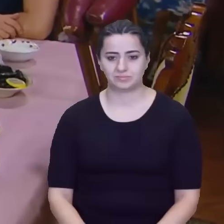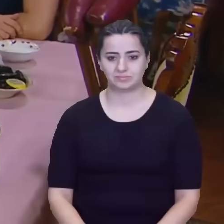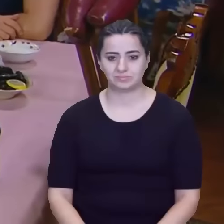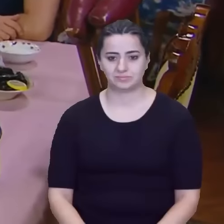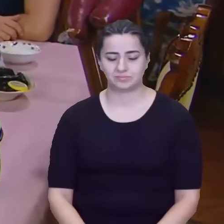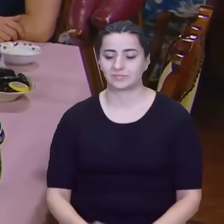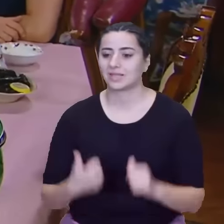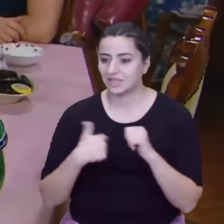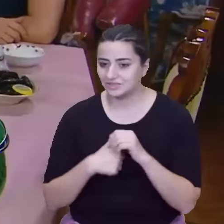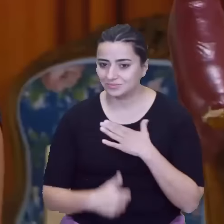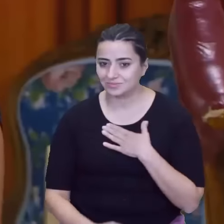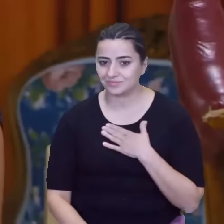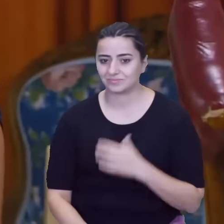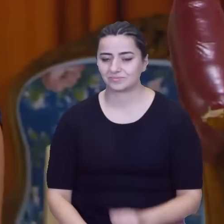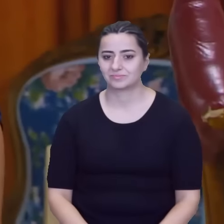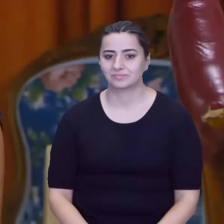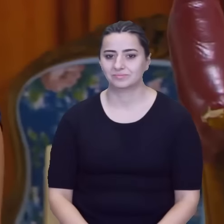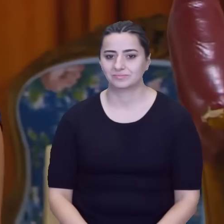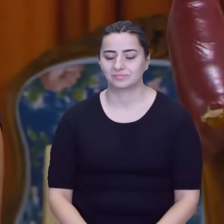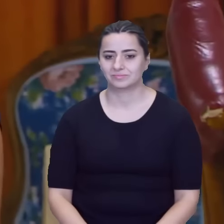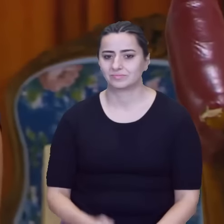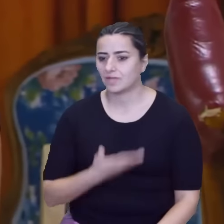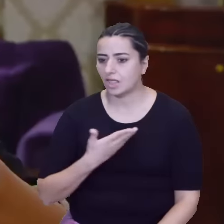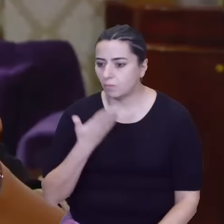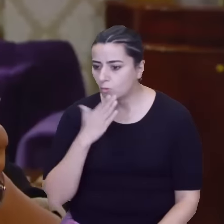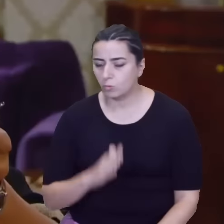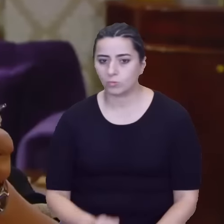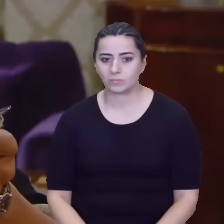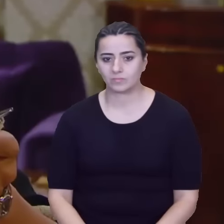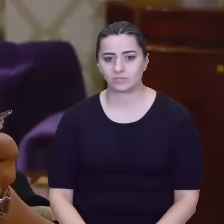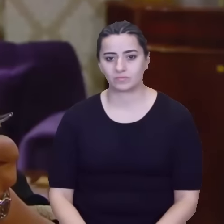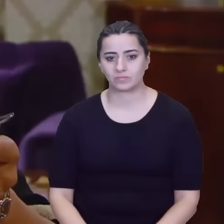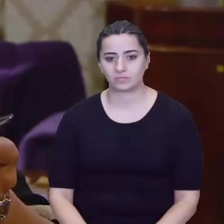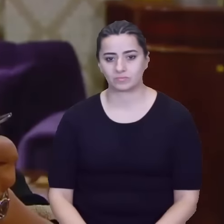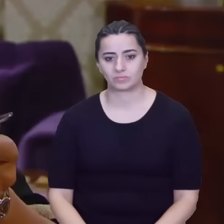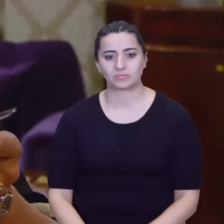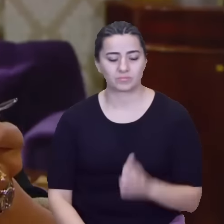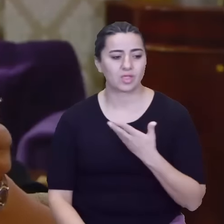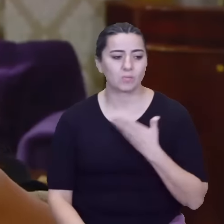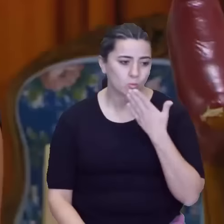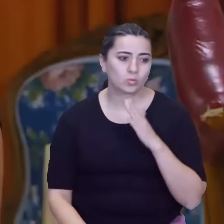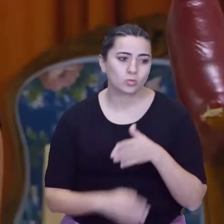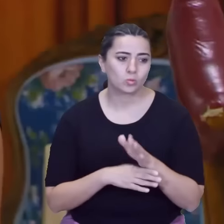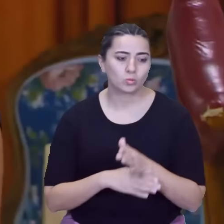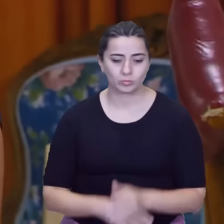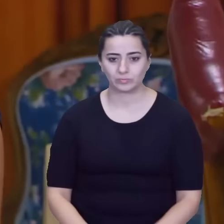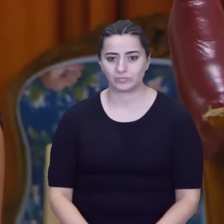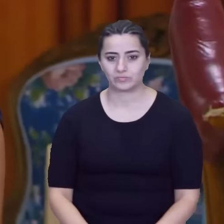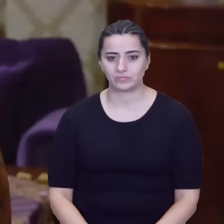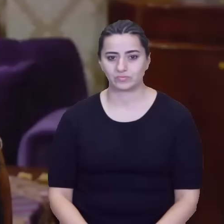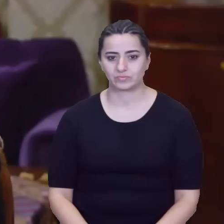yemeği. Karıcığım. Hı hı. Ekmek mi yok? Ha evet ya. Ekmek yok. Ahmet baka